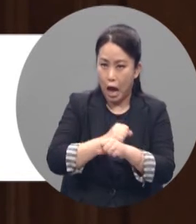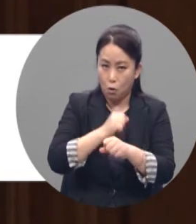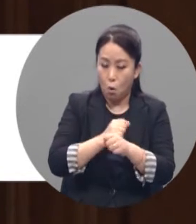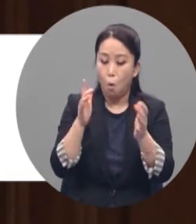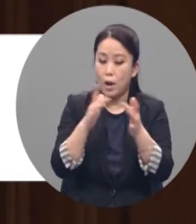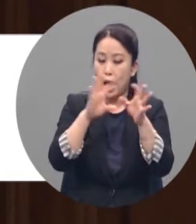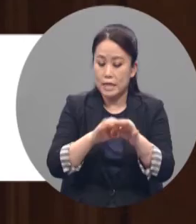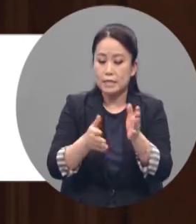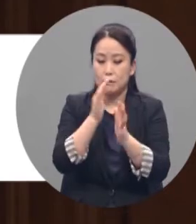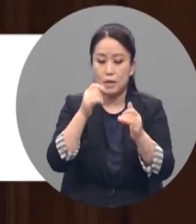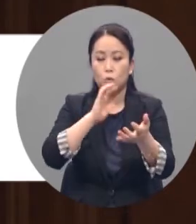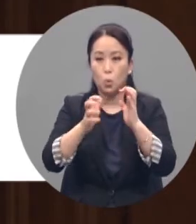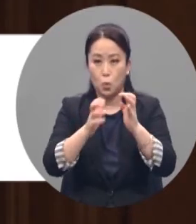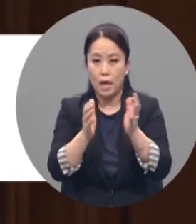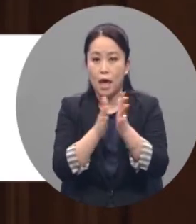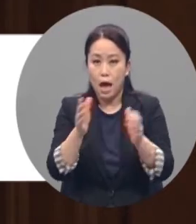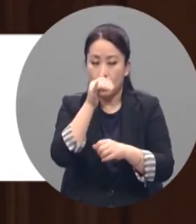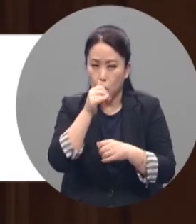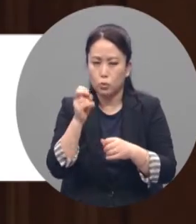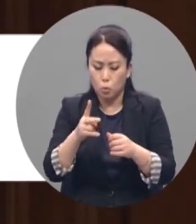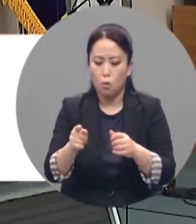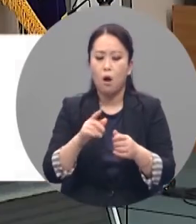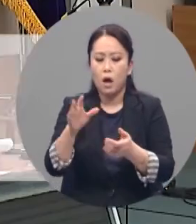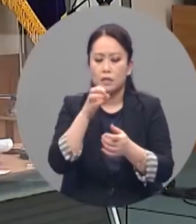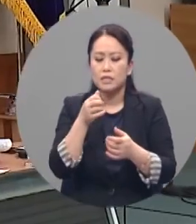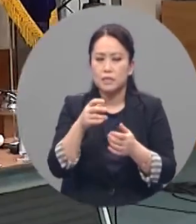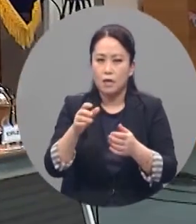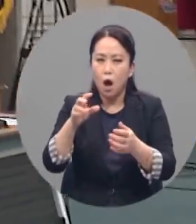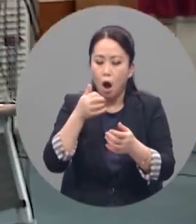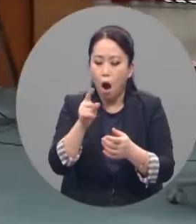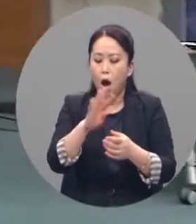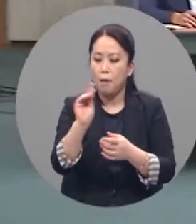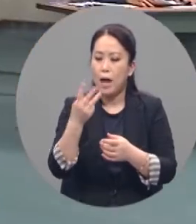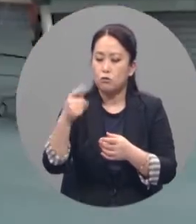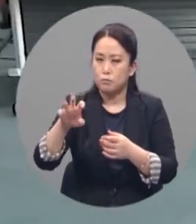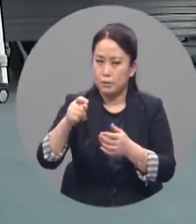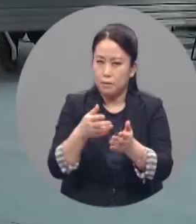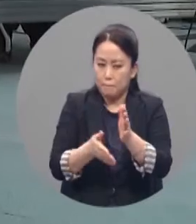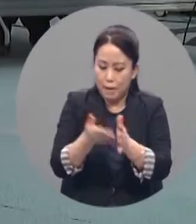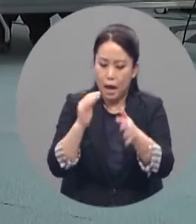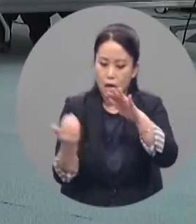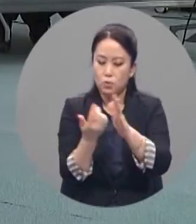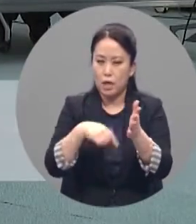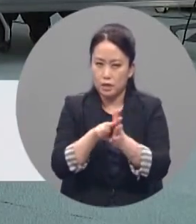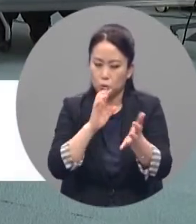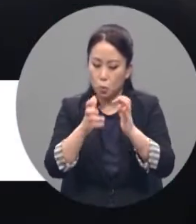시민과 시위에 언론과 소통하기 위해 노력하고 있습니다. 부산시가 그동안 토론회 등 여론 조성에